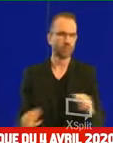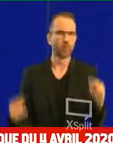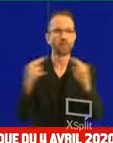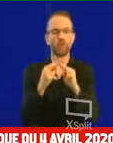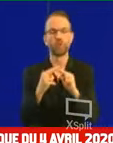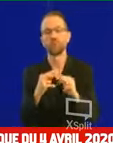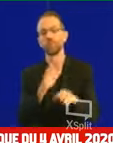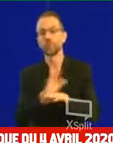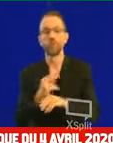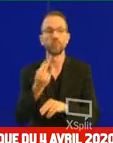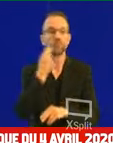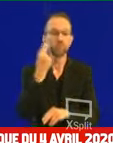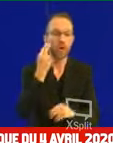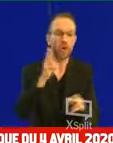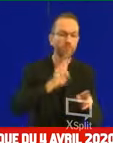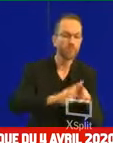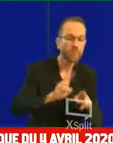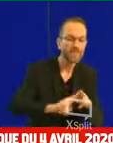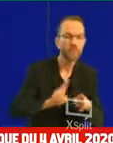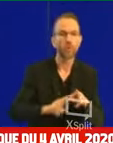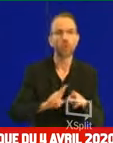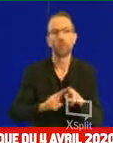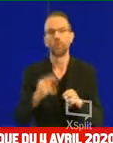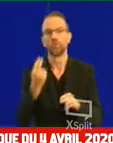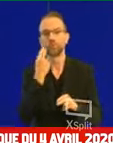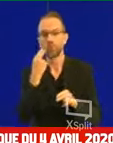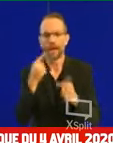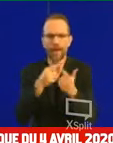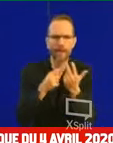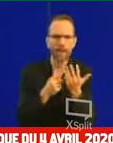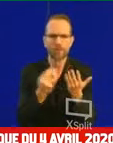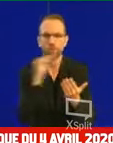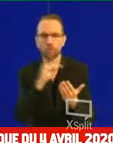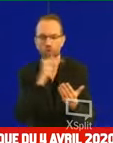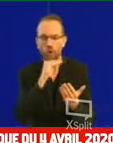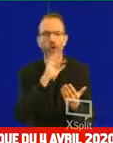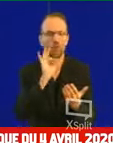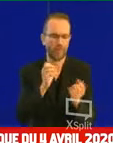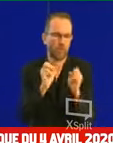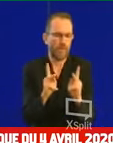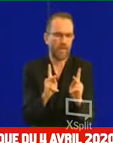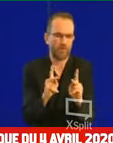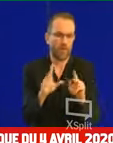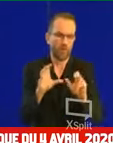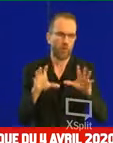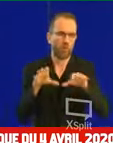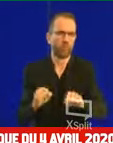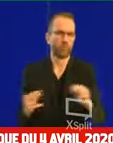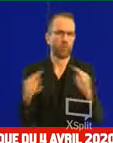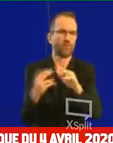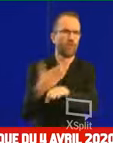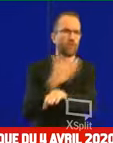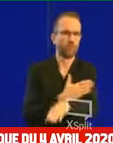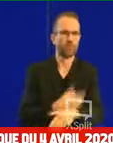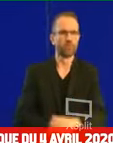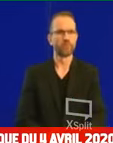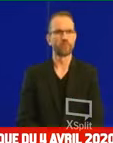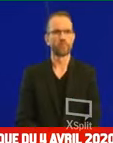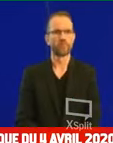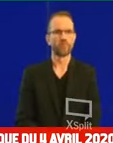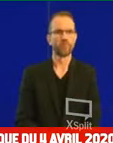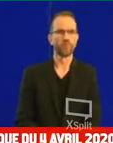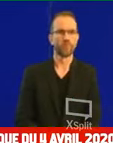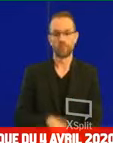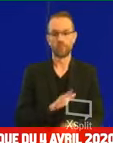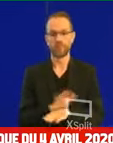avec vos proches et de pouvoir justement réparer vos appareils vos smartphones vos tablettes pour pouvoir continuer à veiller les uns